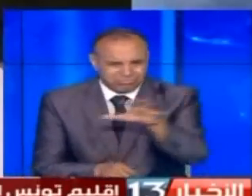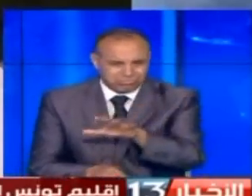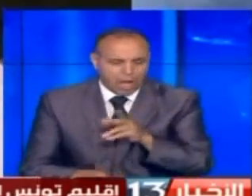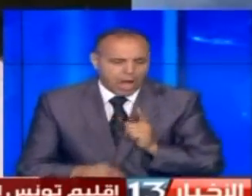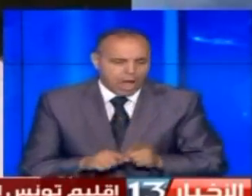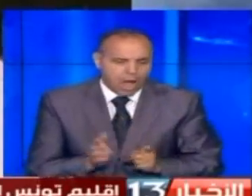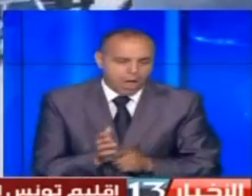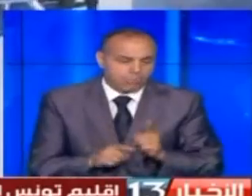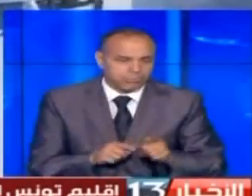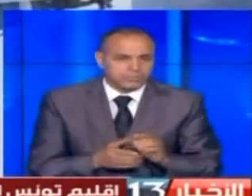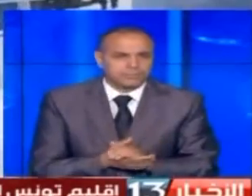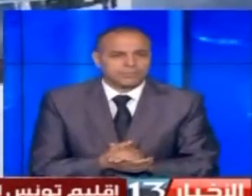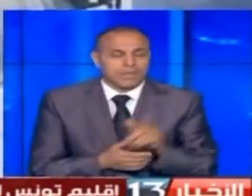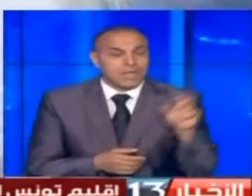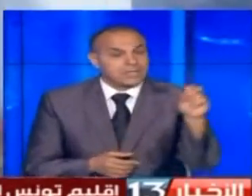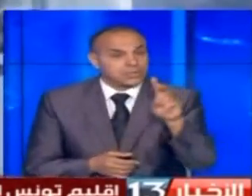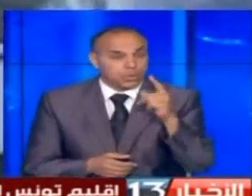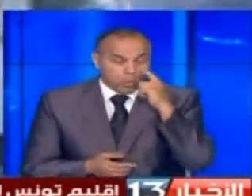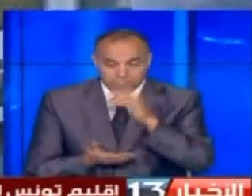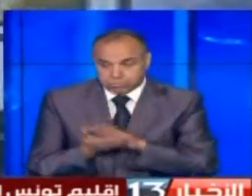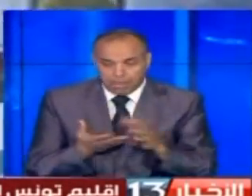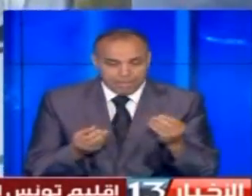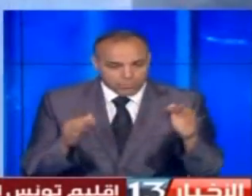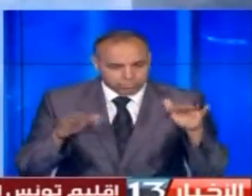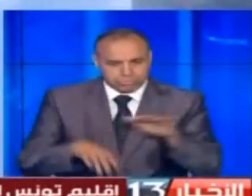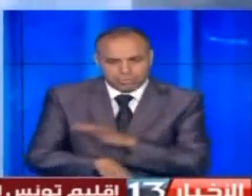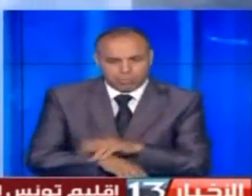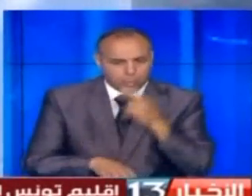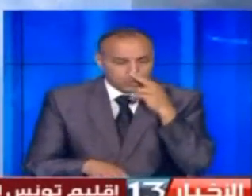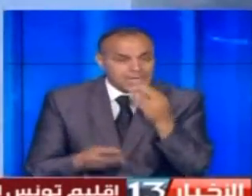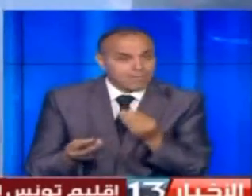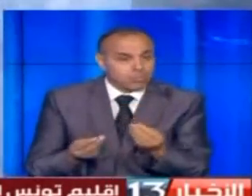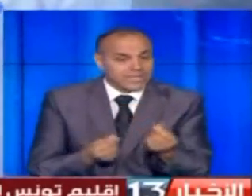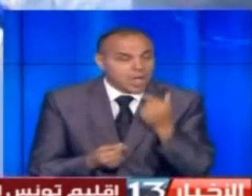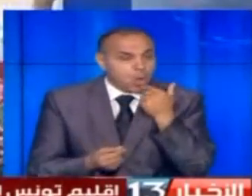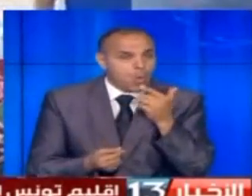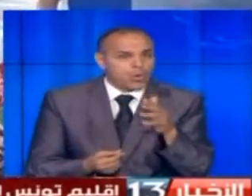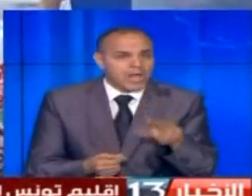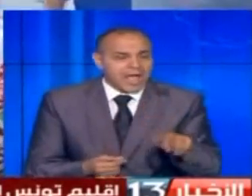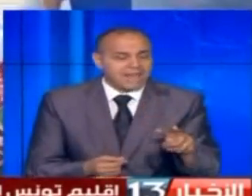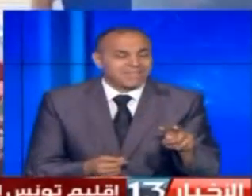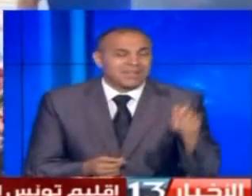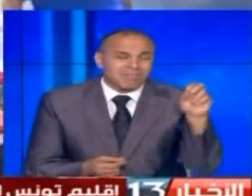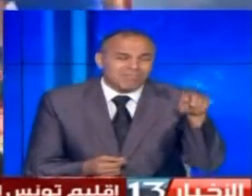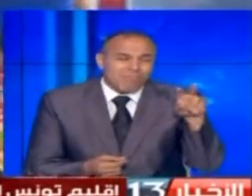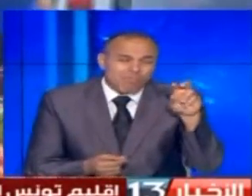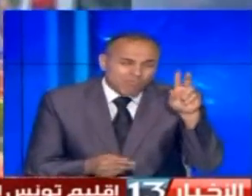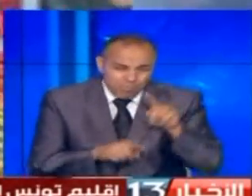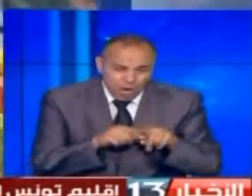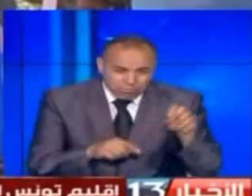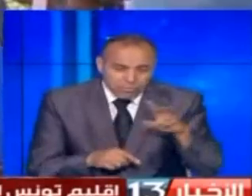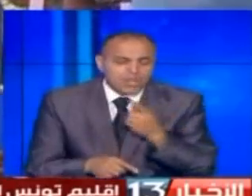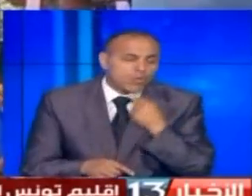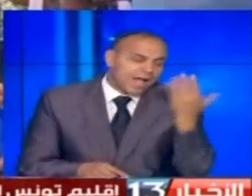غير مسموح به. ورغم الزيارات الميدانية المكثفة لأعوان الشرطة البيئية والتي نهزت 2000 زيارة مع موفى شهر